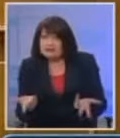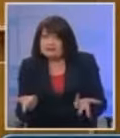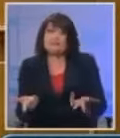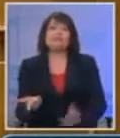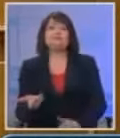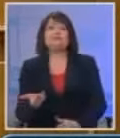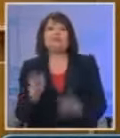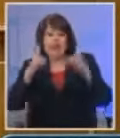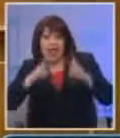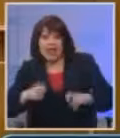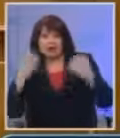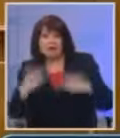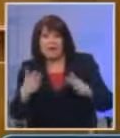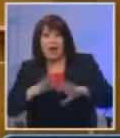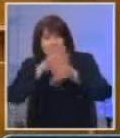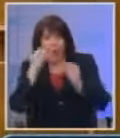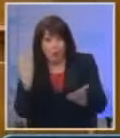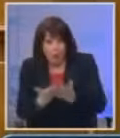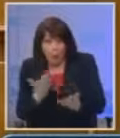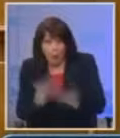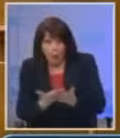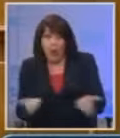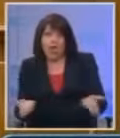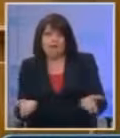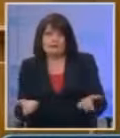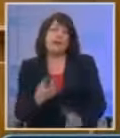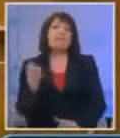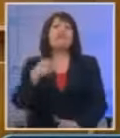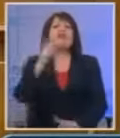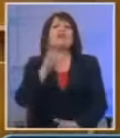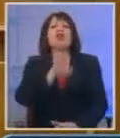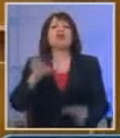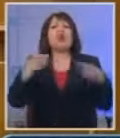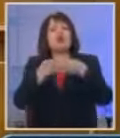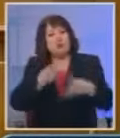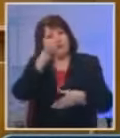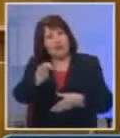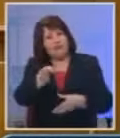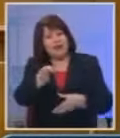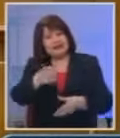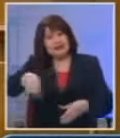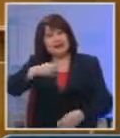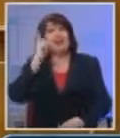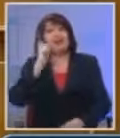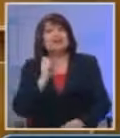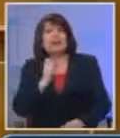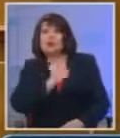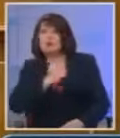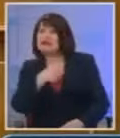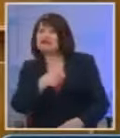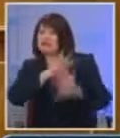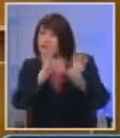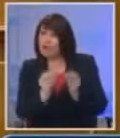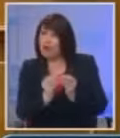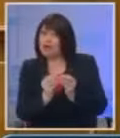Τις έχετε ελέγξει πλήρως? Όταν τις πάτε μεθαύριο στο Eurogroup θα ξέρουν τη δικιά σας άποψη